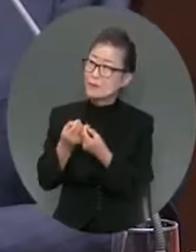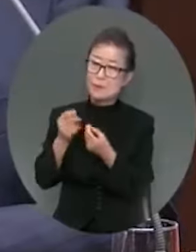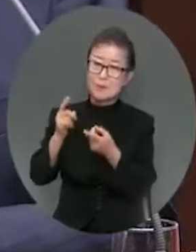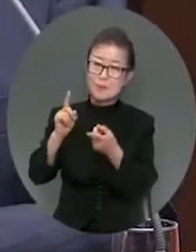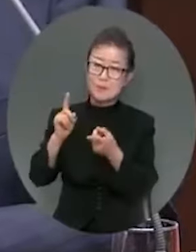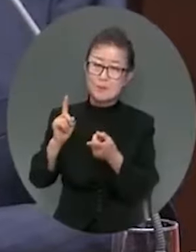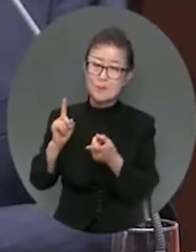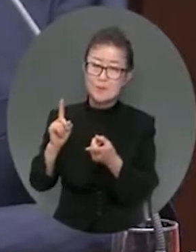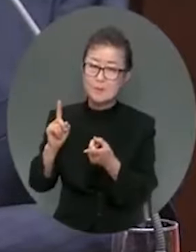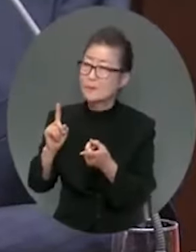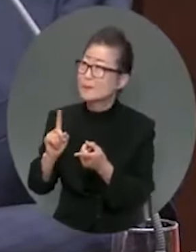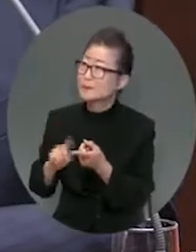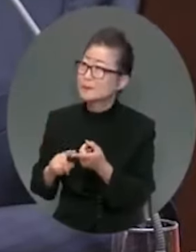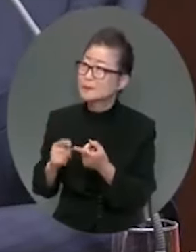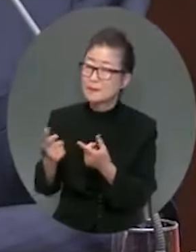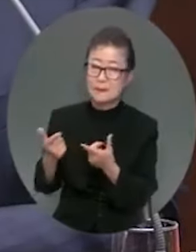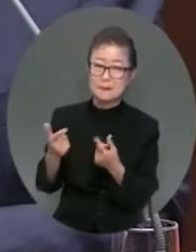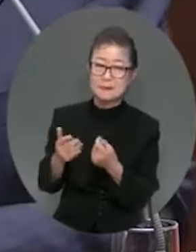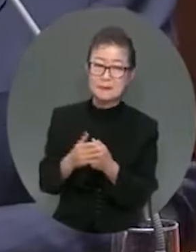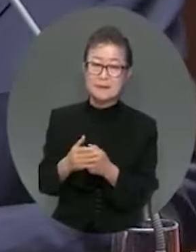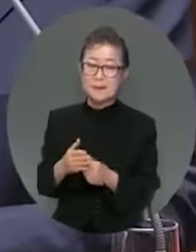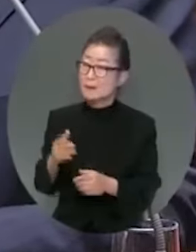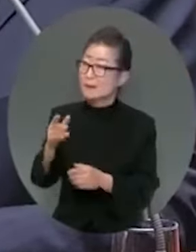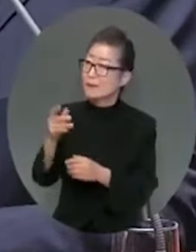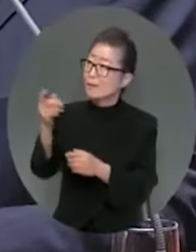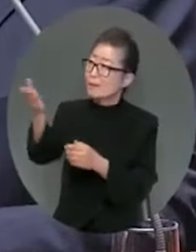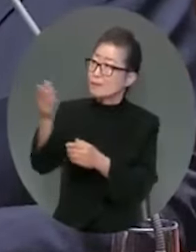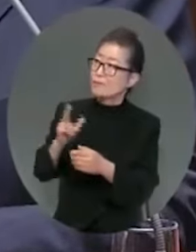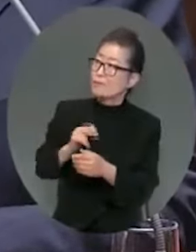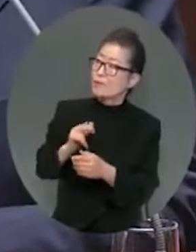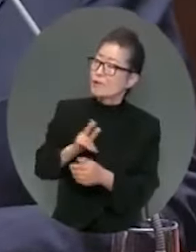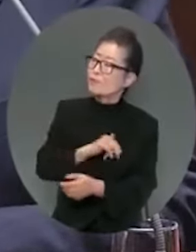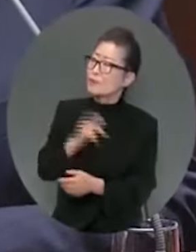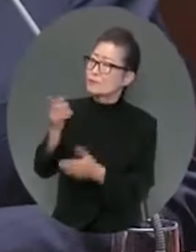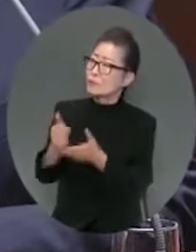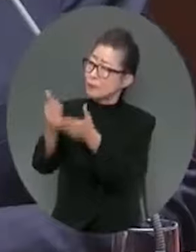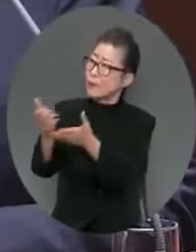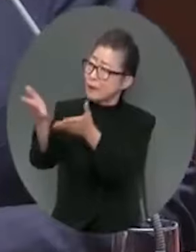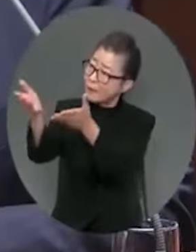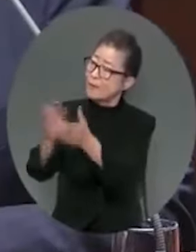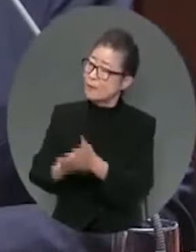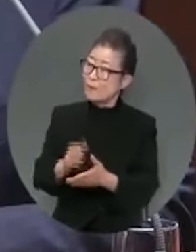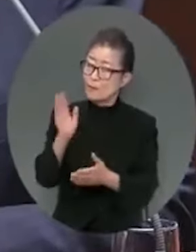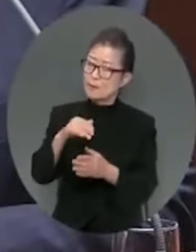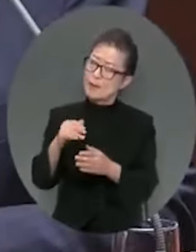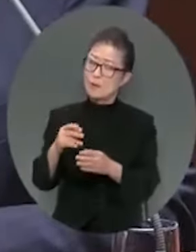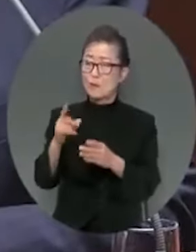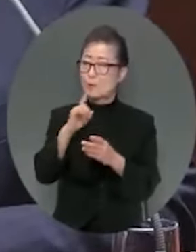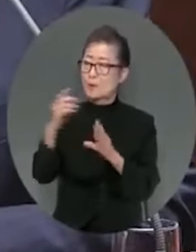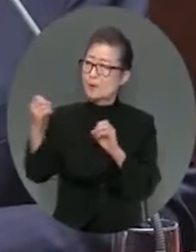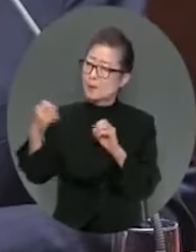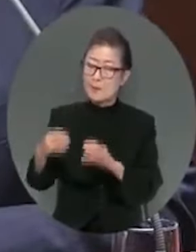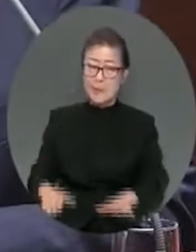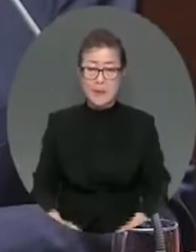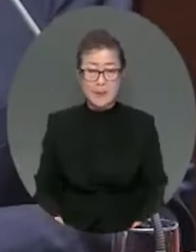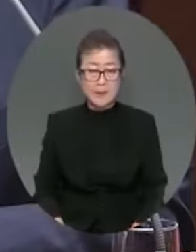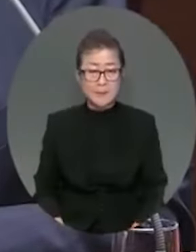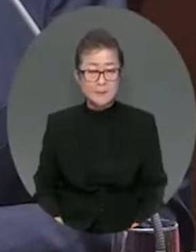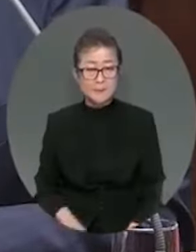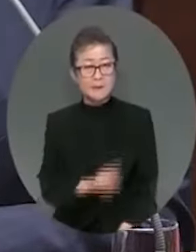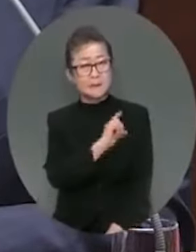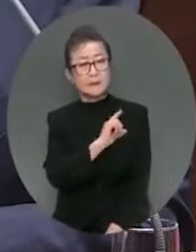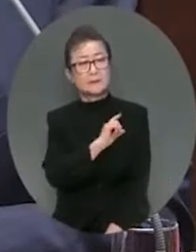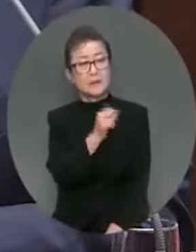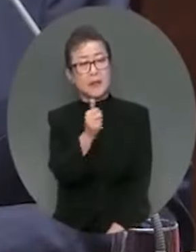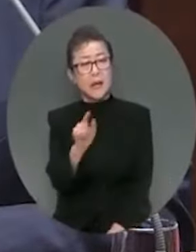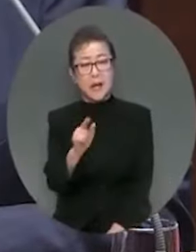오래 하십니다. 아니 제가 존경하지 않습니까 의원님을. 한덕수 경제수석 비서실장님